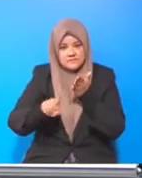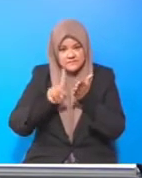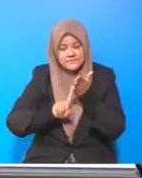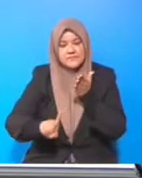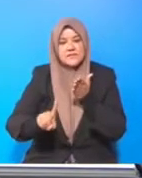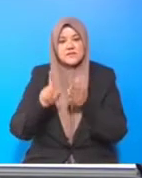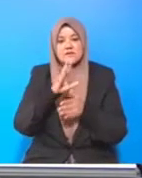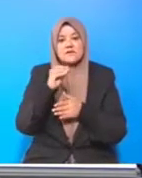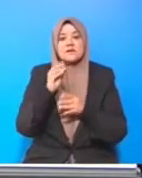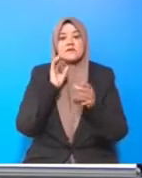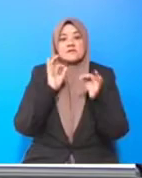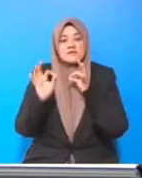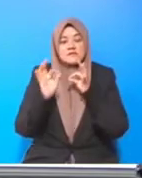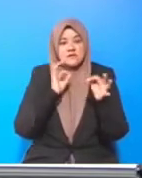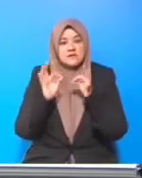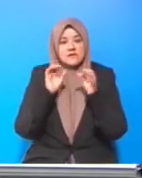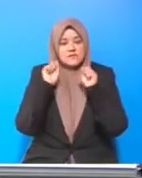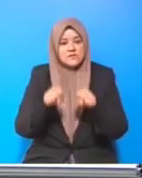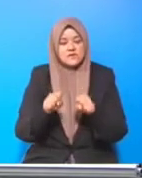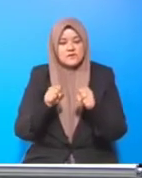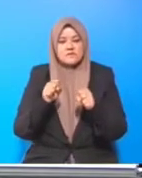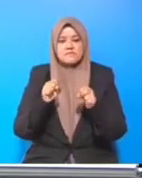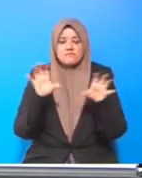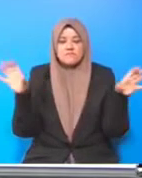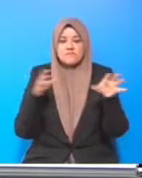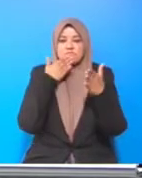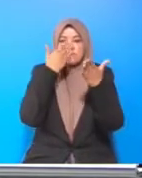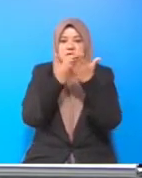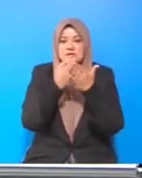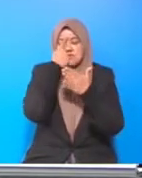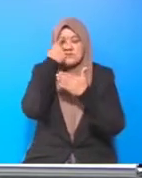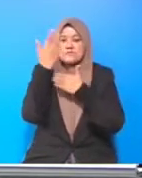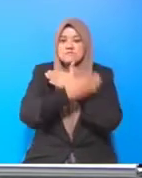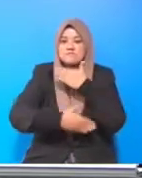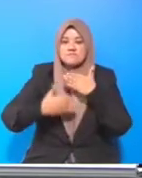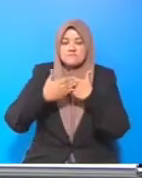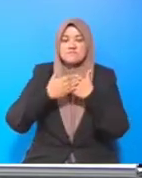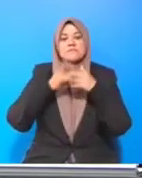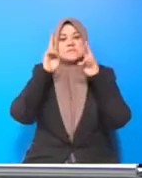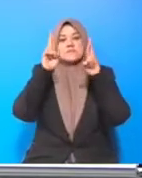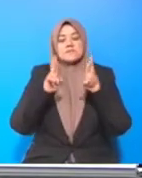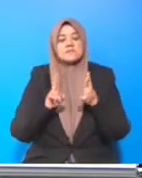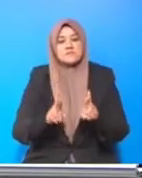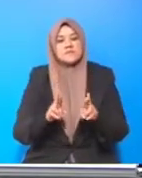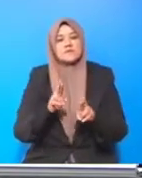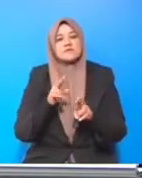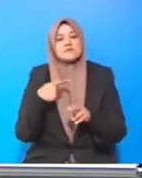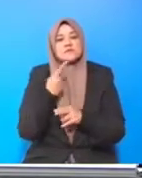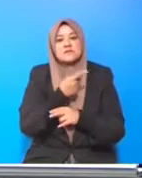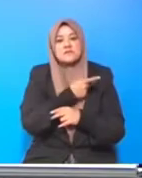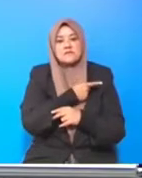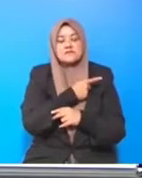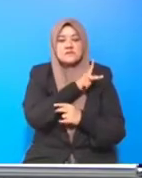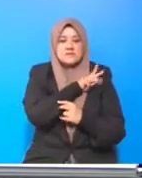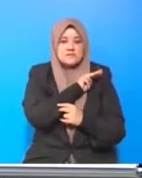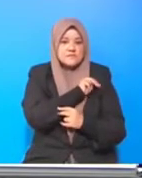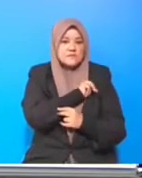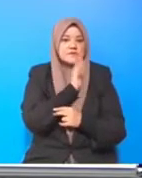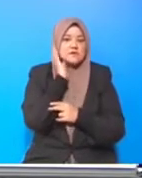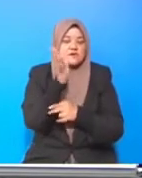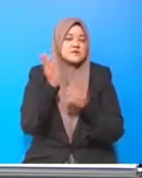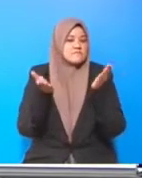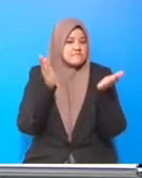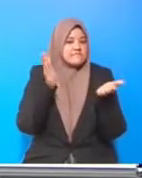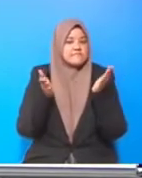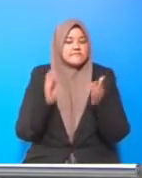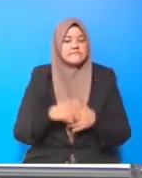dan sekiranya boleh membawa kebaikan kepada seluruh permukaan taruh dalam industri ini sudah tentu Kementerian akan